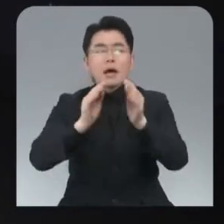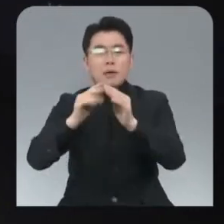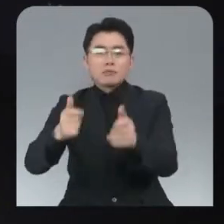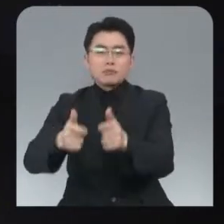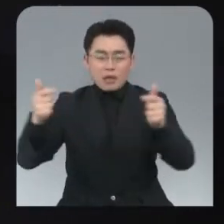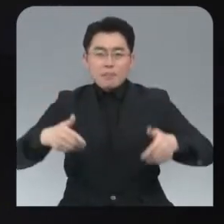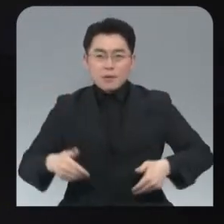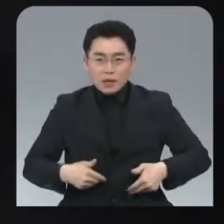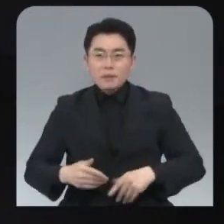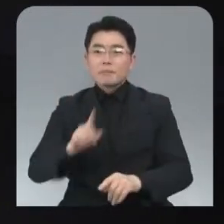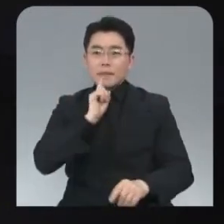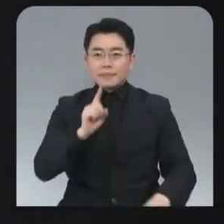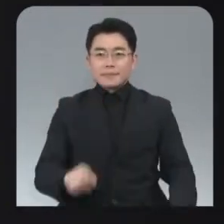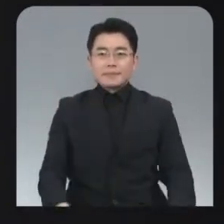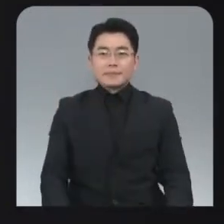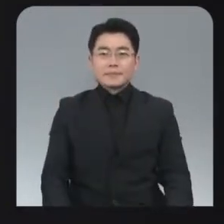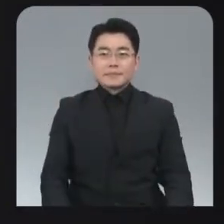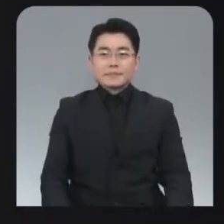꼽았습니다.